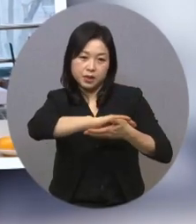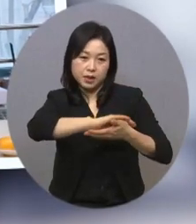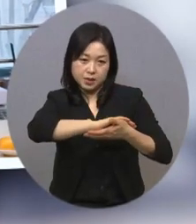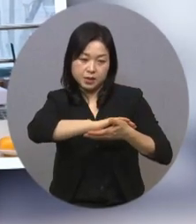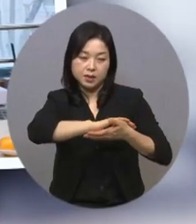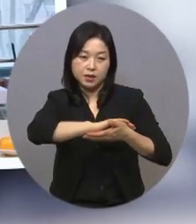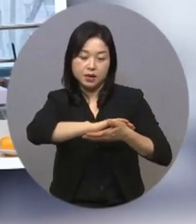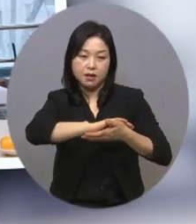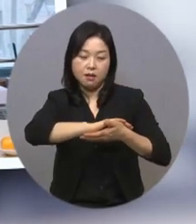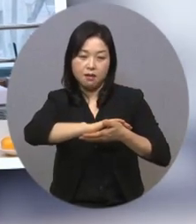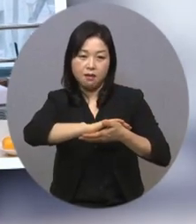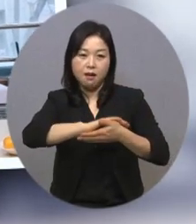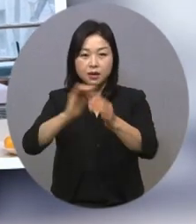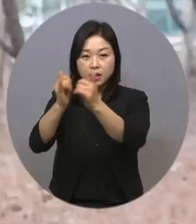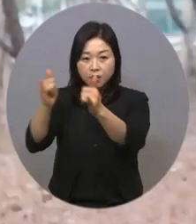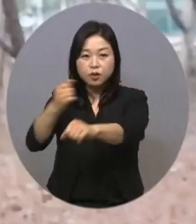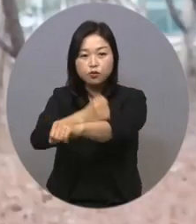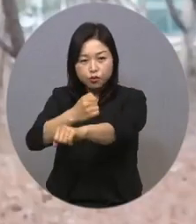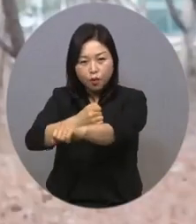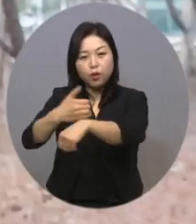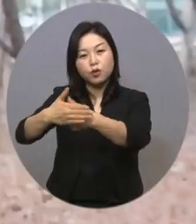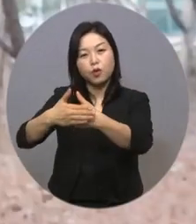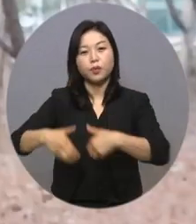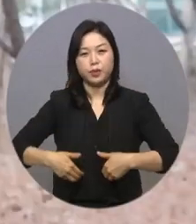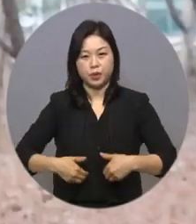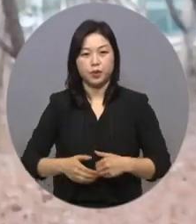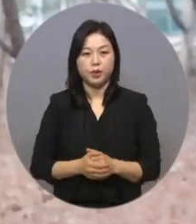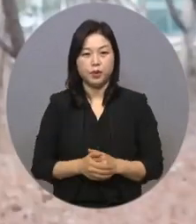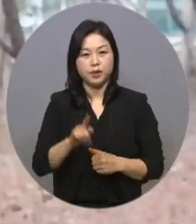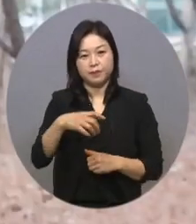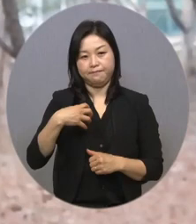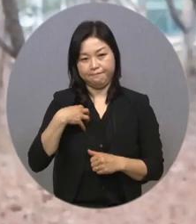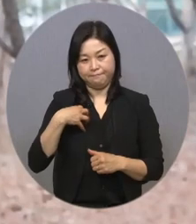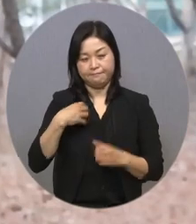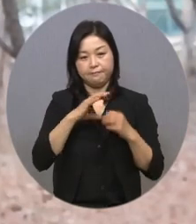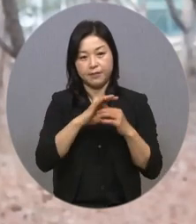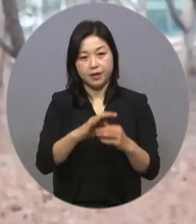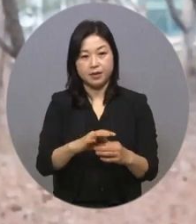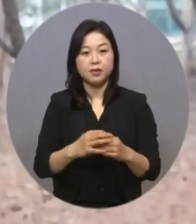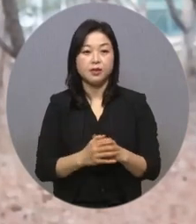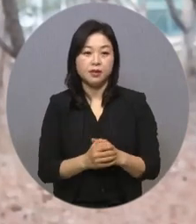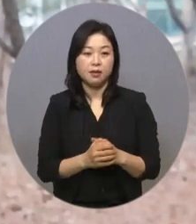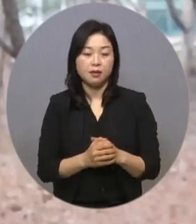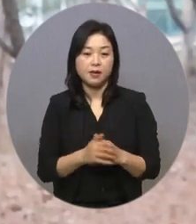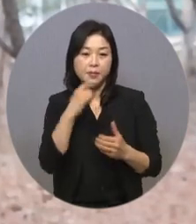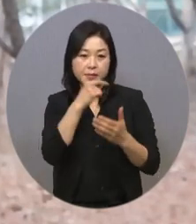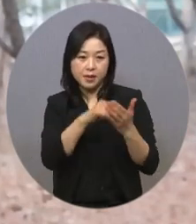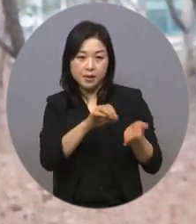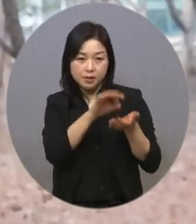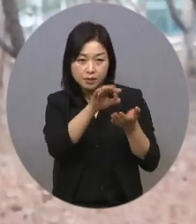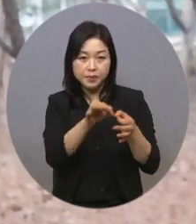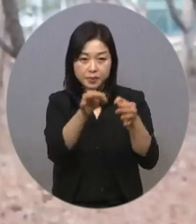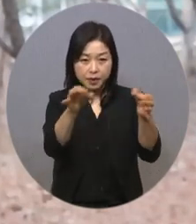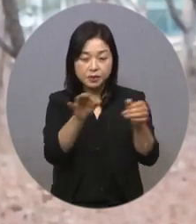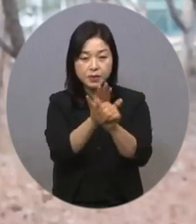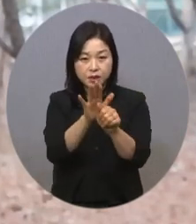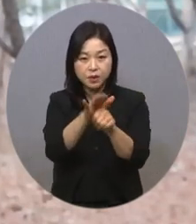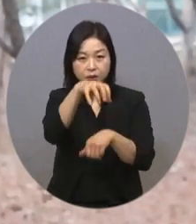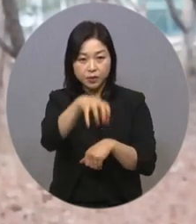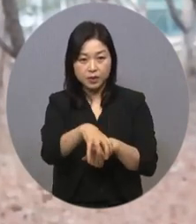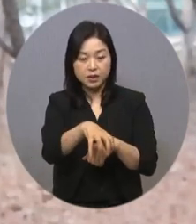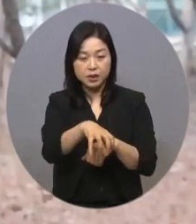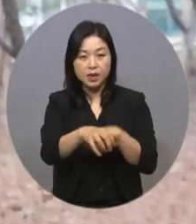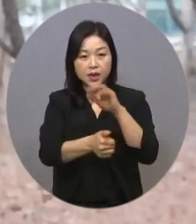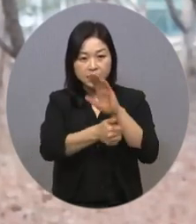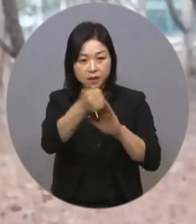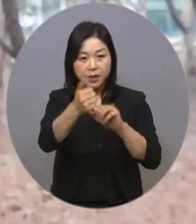누군가의 노고가 필요한 일입니다. 이를 담당해온 국내 재성금, 배분, 지원기관인